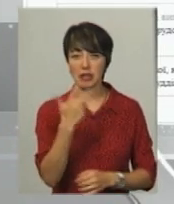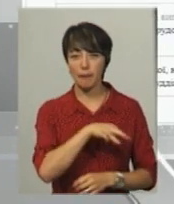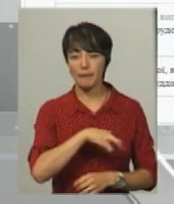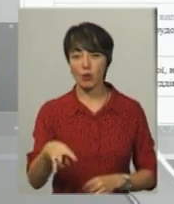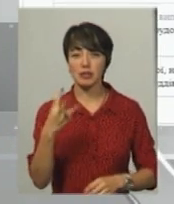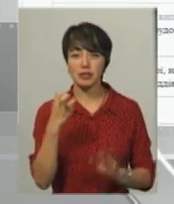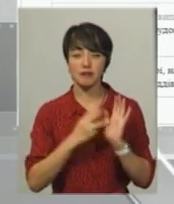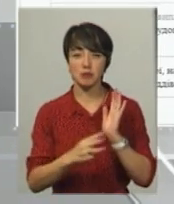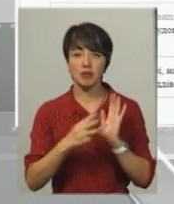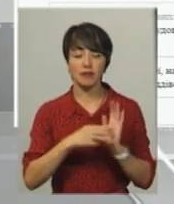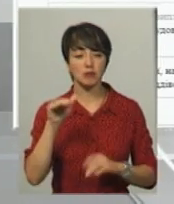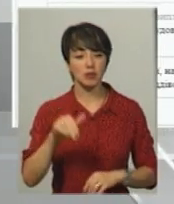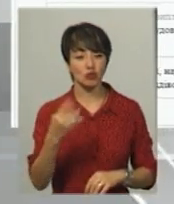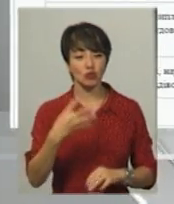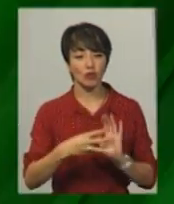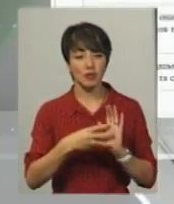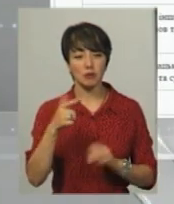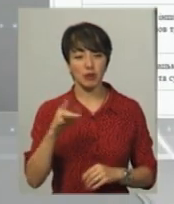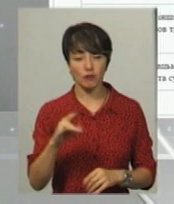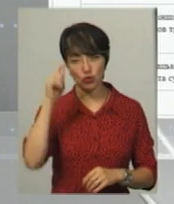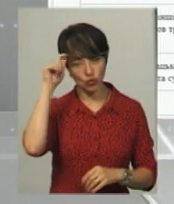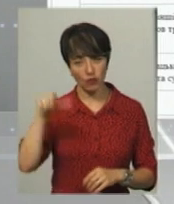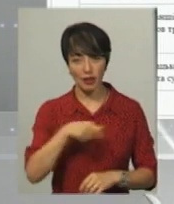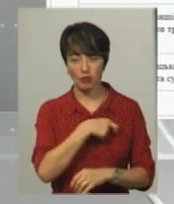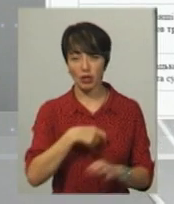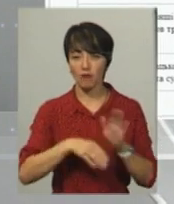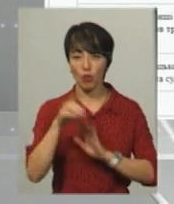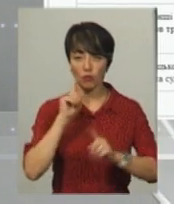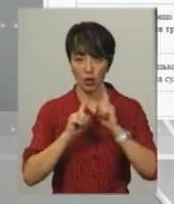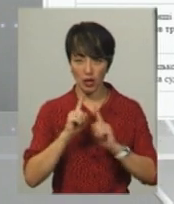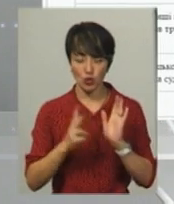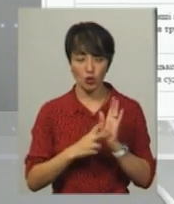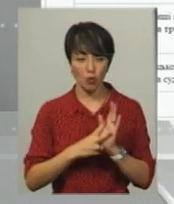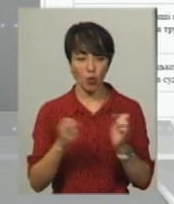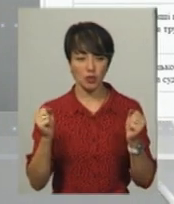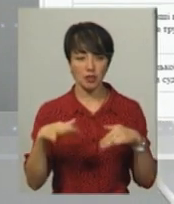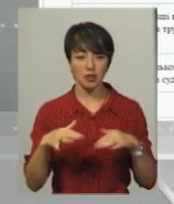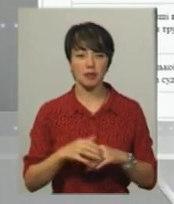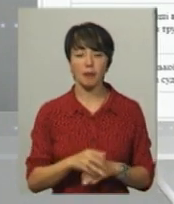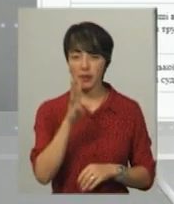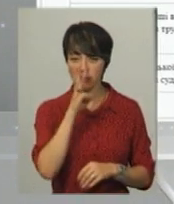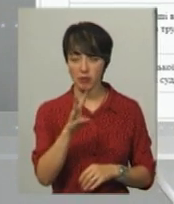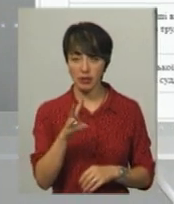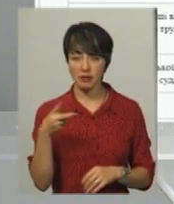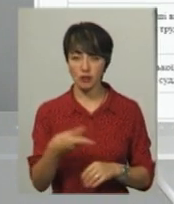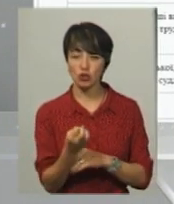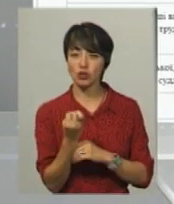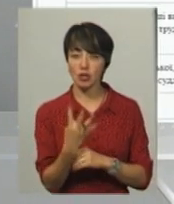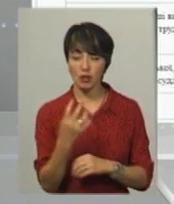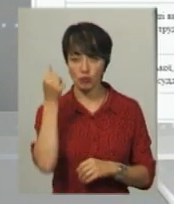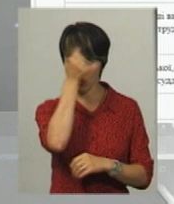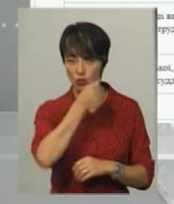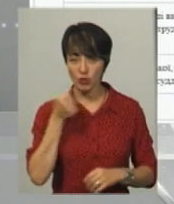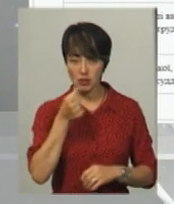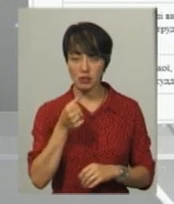3 388 тисяч 48 гривень. Чоловік – депутат Верховної Ради 7-го скликання. Заробітна плата у 2014